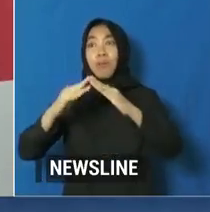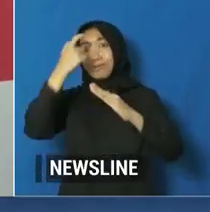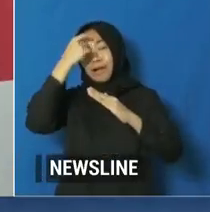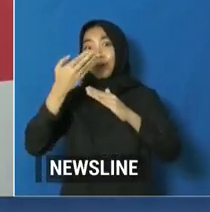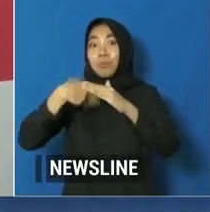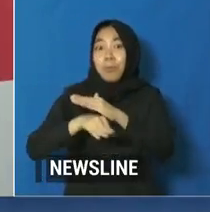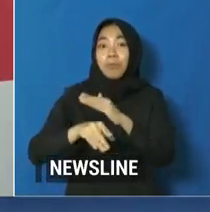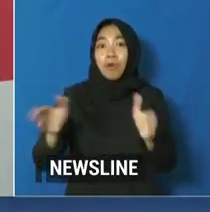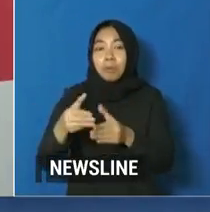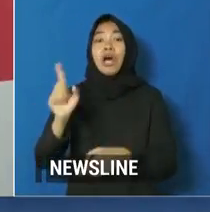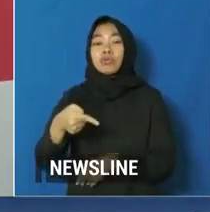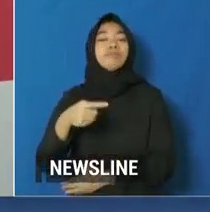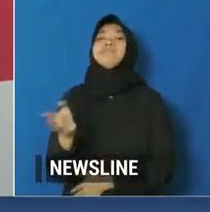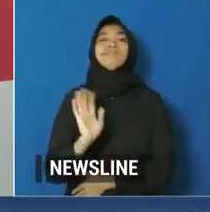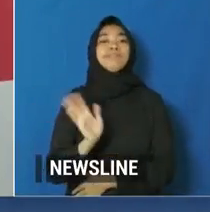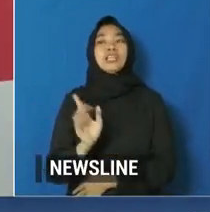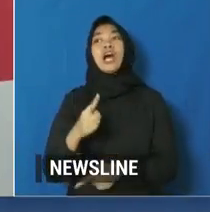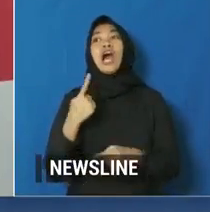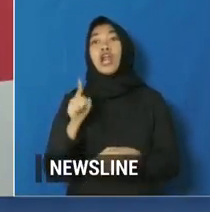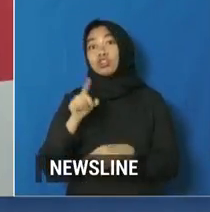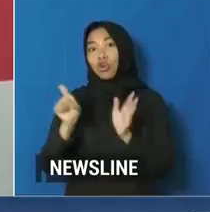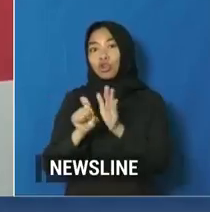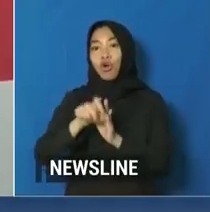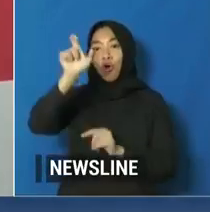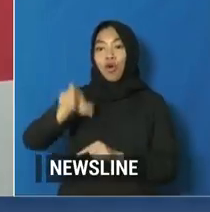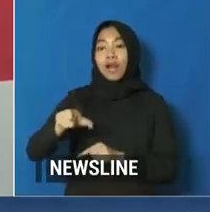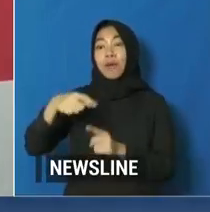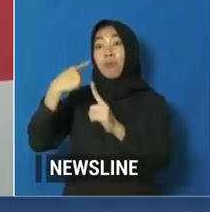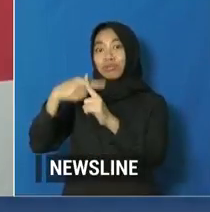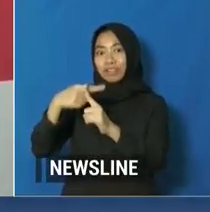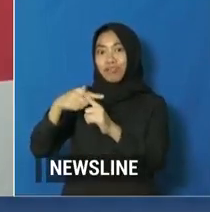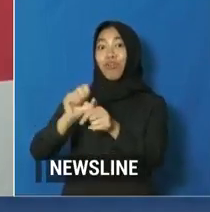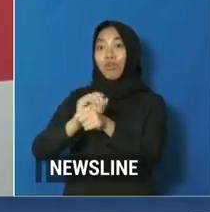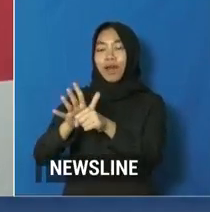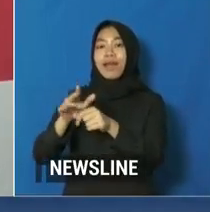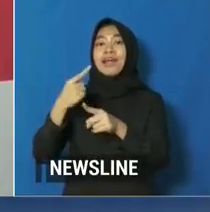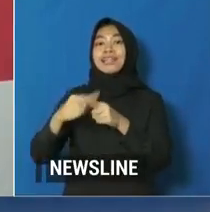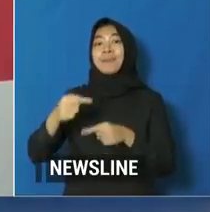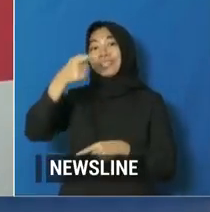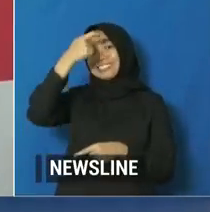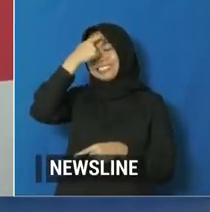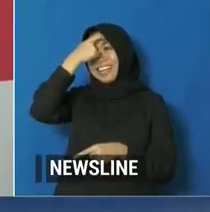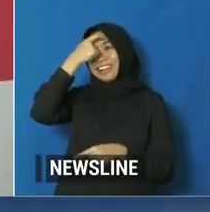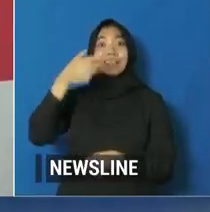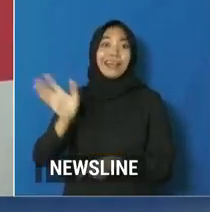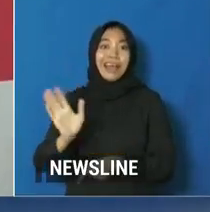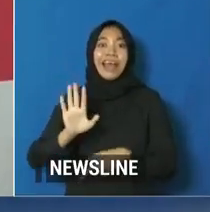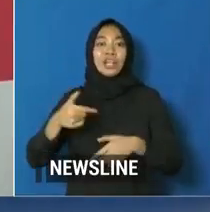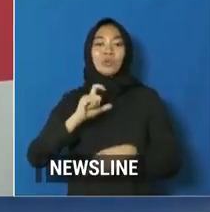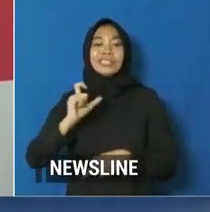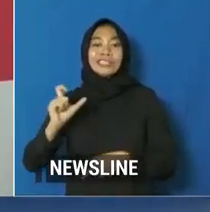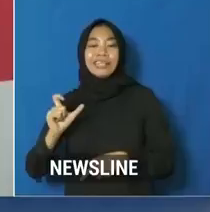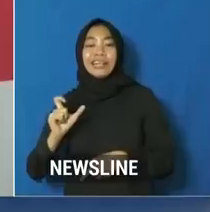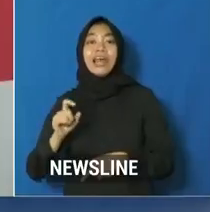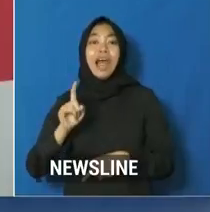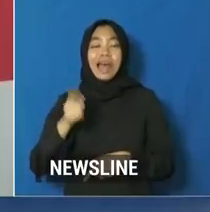Pada kasus positif dengan tanpa gejala atau kasus positif dengan gejala yang ringan, tentunya akan diedukasi